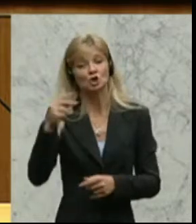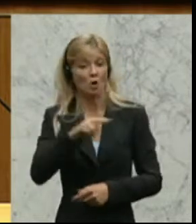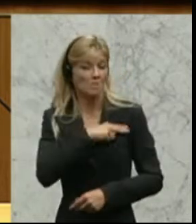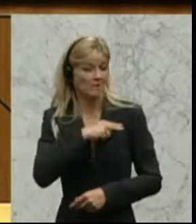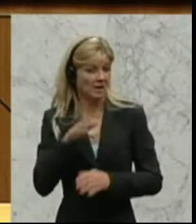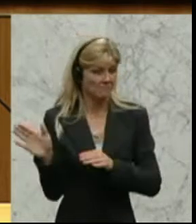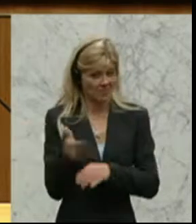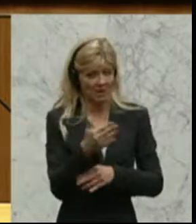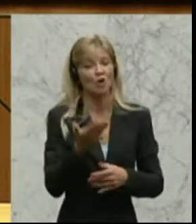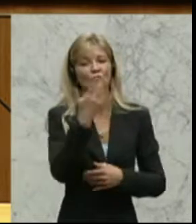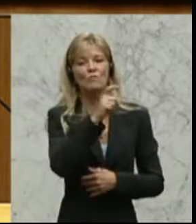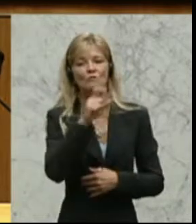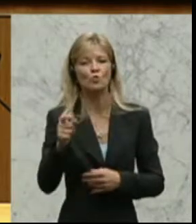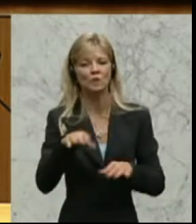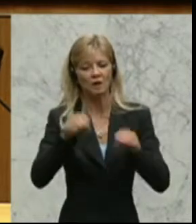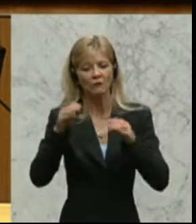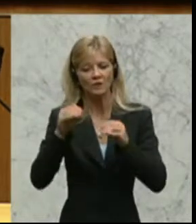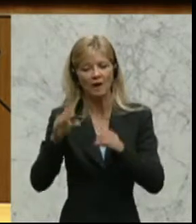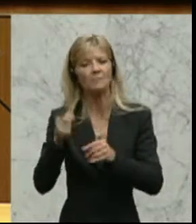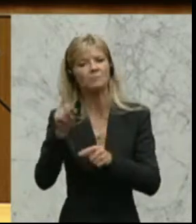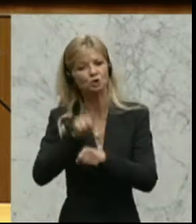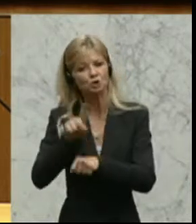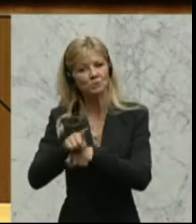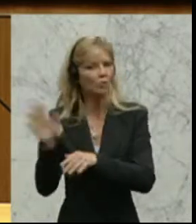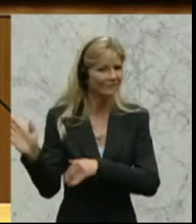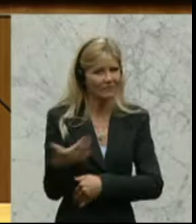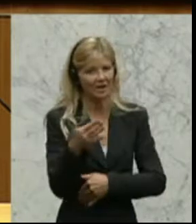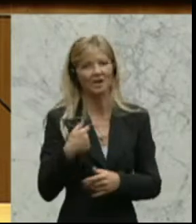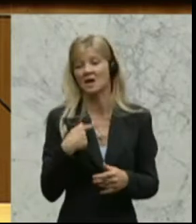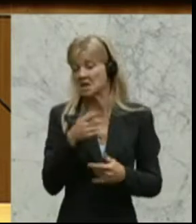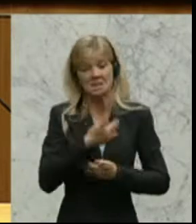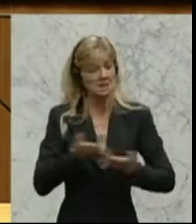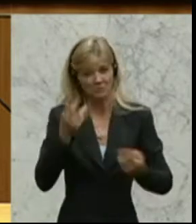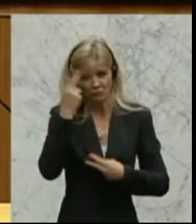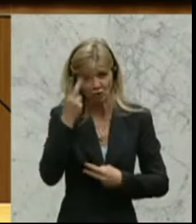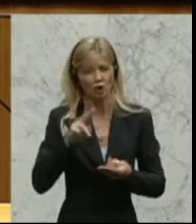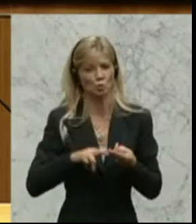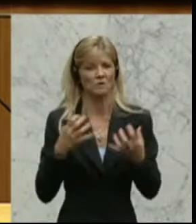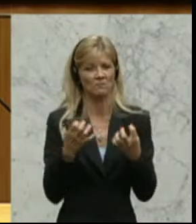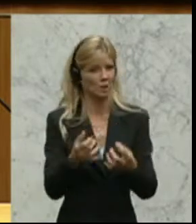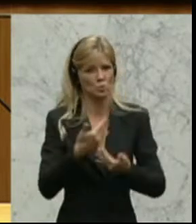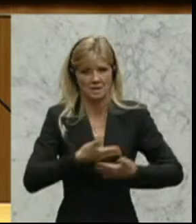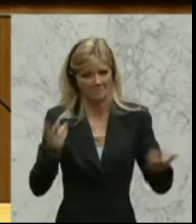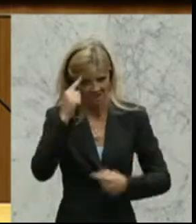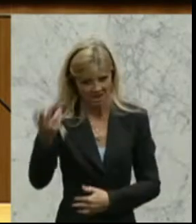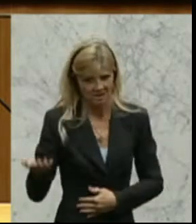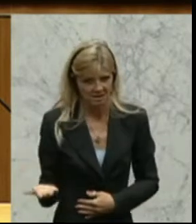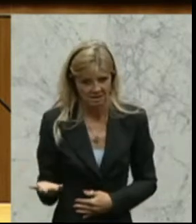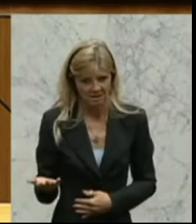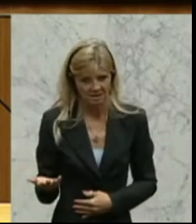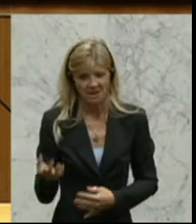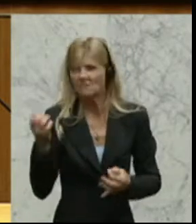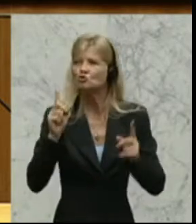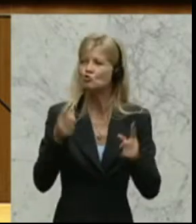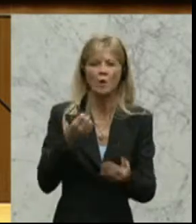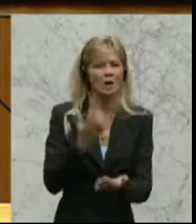niemand versteht, wo auch die Wirkung vollkommen unklar ist, was überhaupt damit dabei herauskommt.